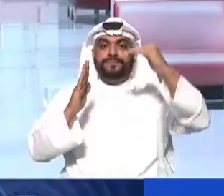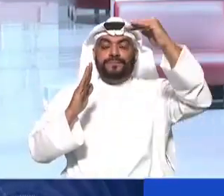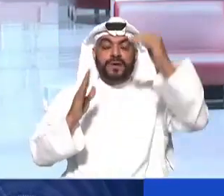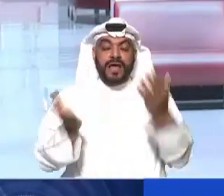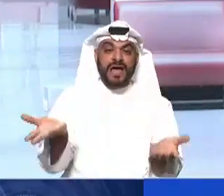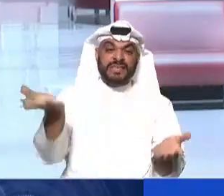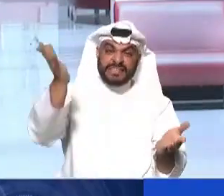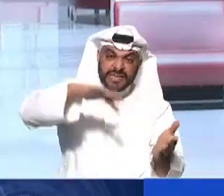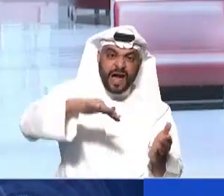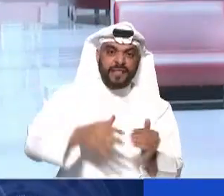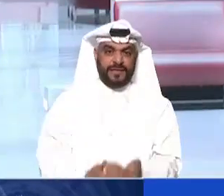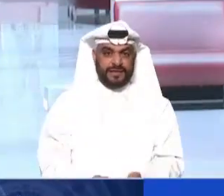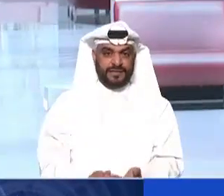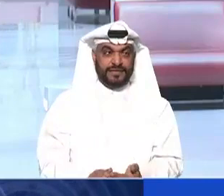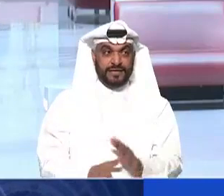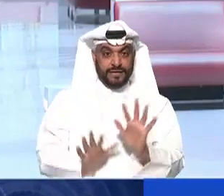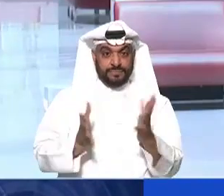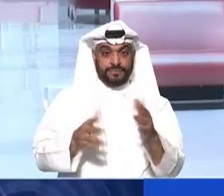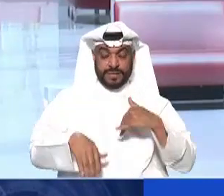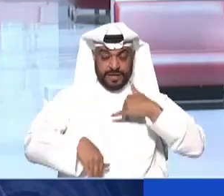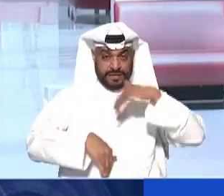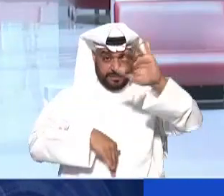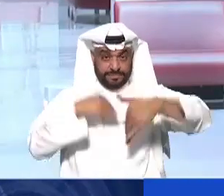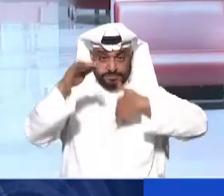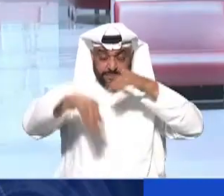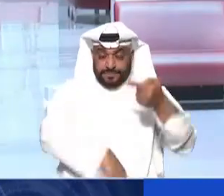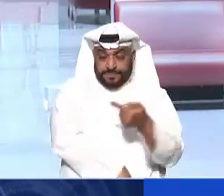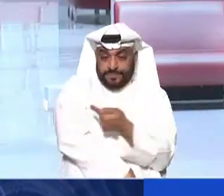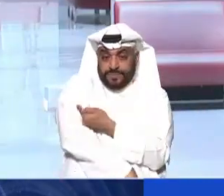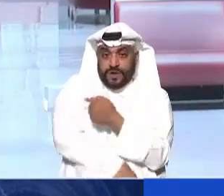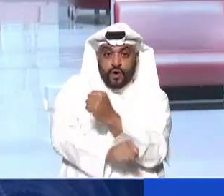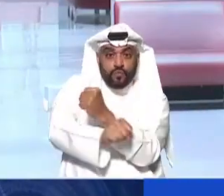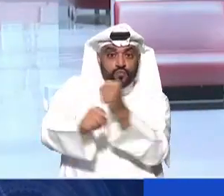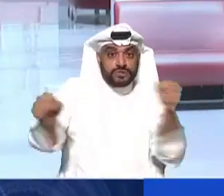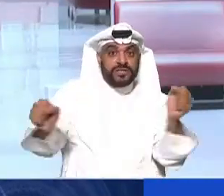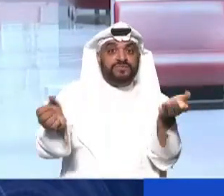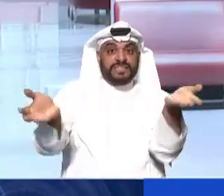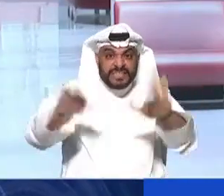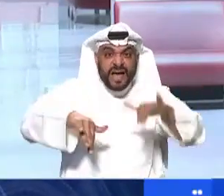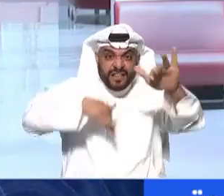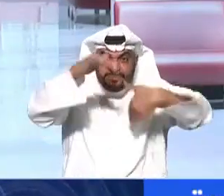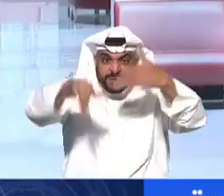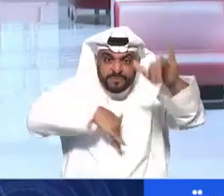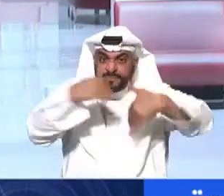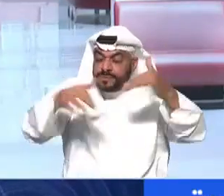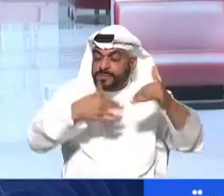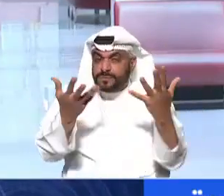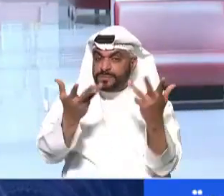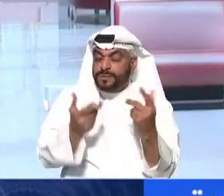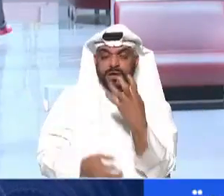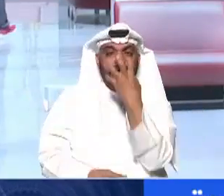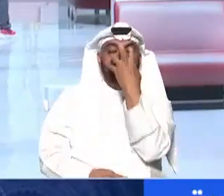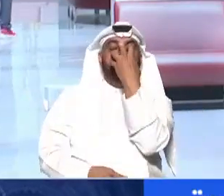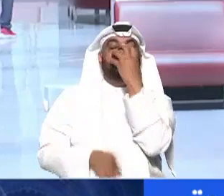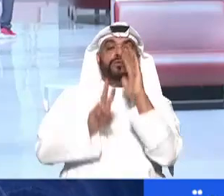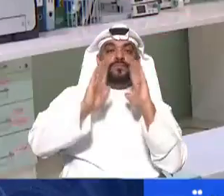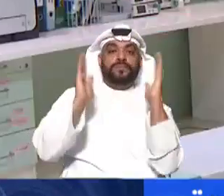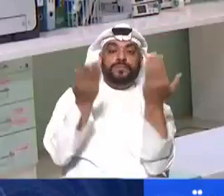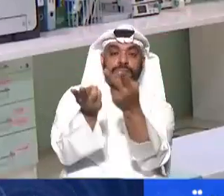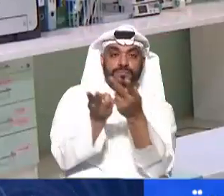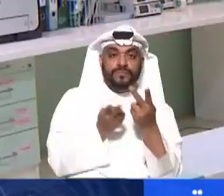والاستمرارية دخول الأعداد المستشفى هذا يعني أن الأرقام اللي تدخل في العناية المركزة راح تظل